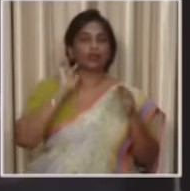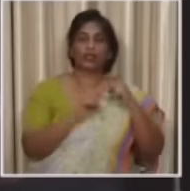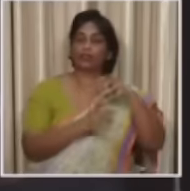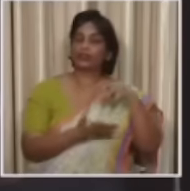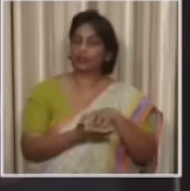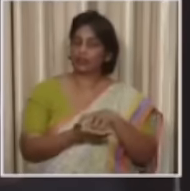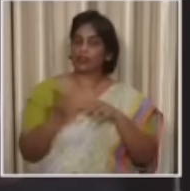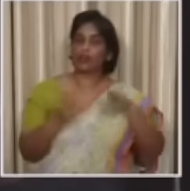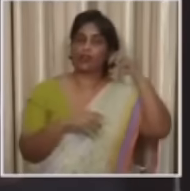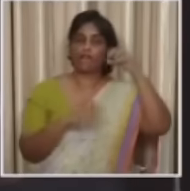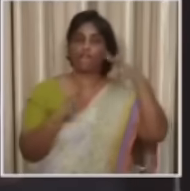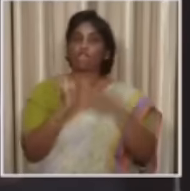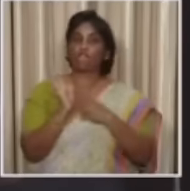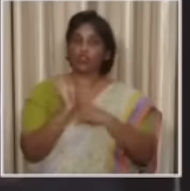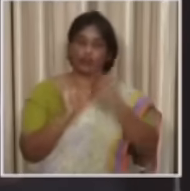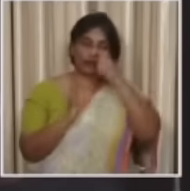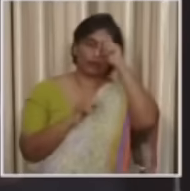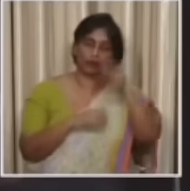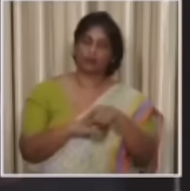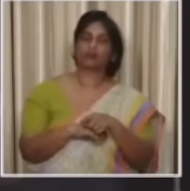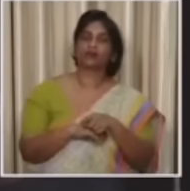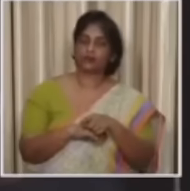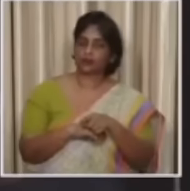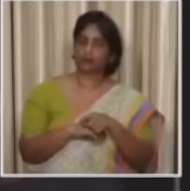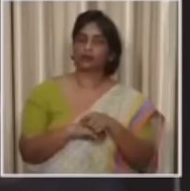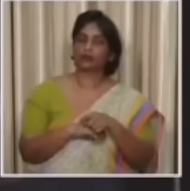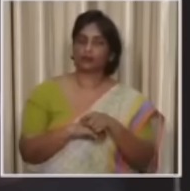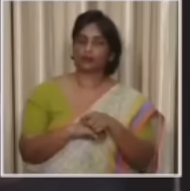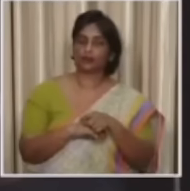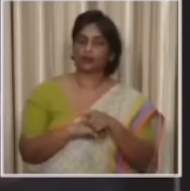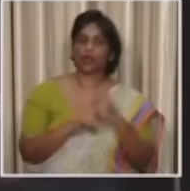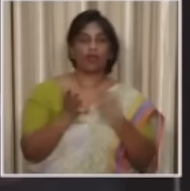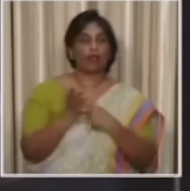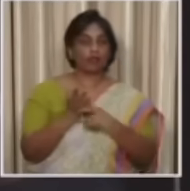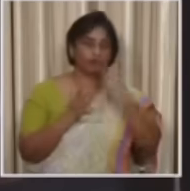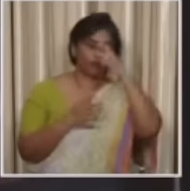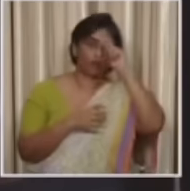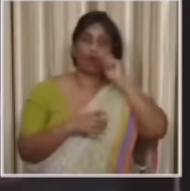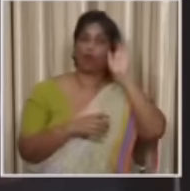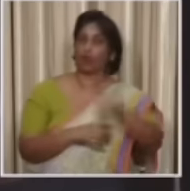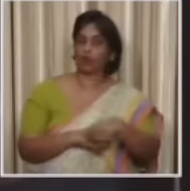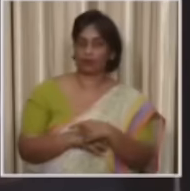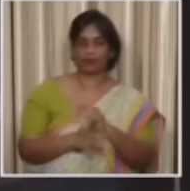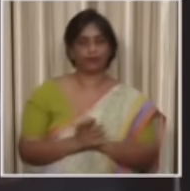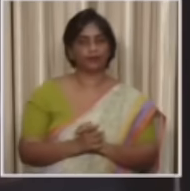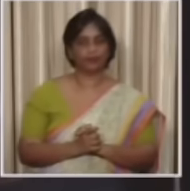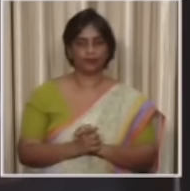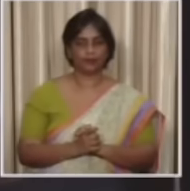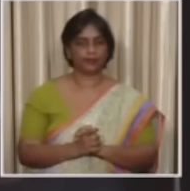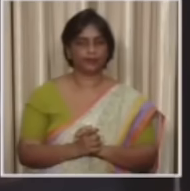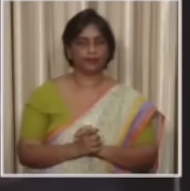දිස්ත්‍රික්කේ විදුර වික්‍රමනායක මහත්තයා අපේ රත්නසිරි වික්‍රමනායක මහත්තයාගේ පුතා